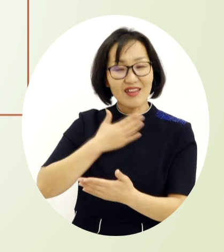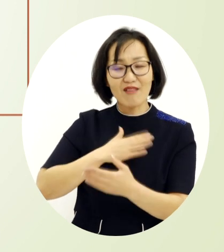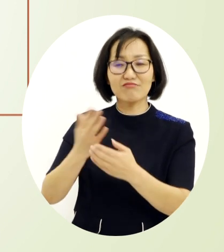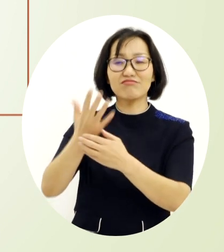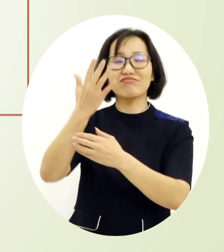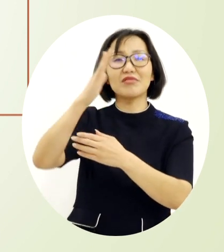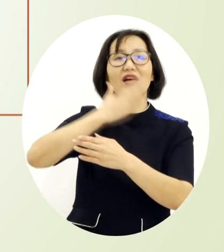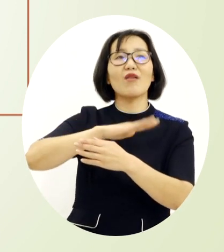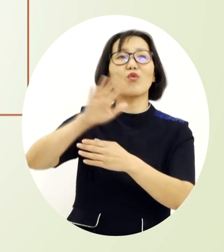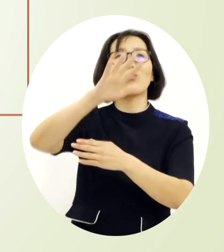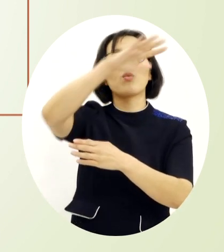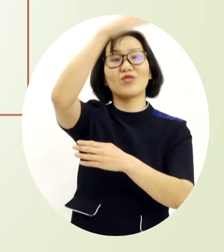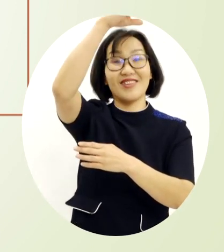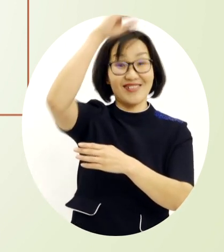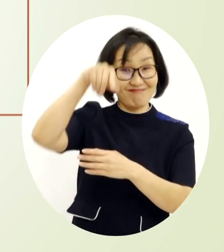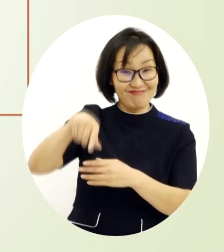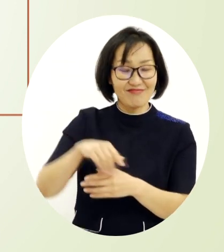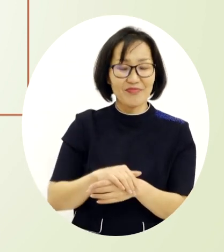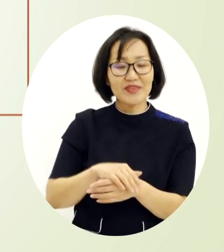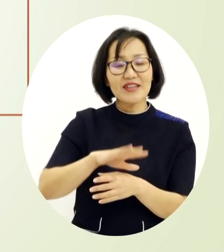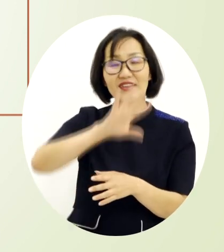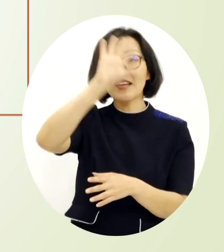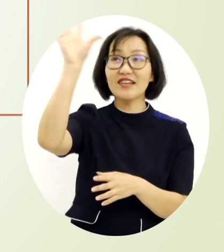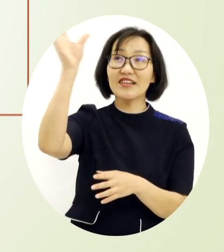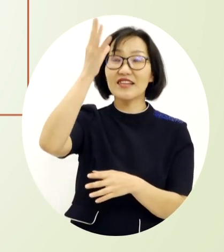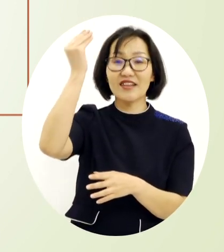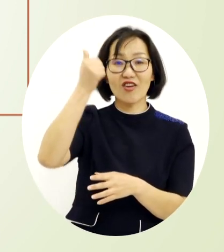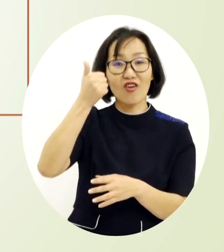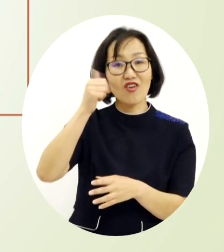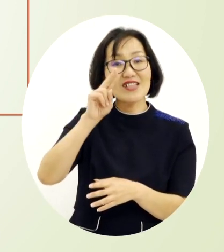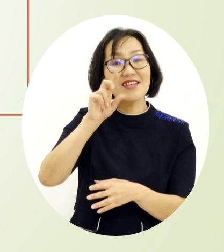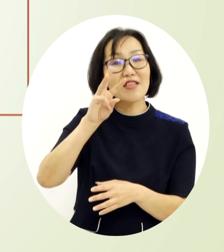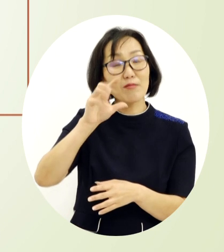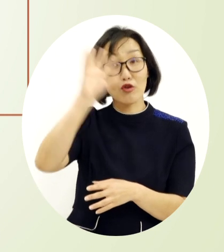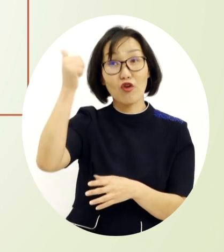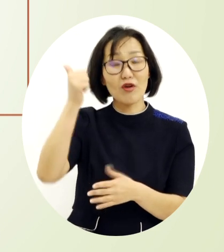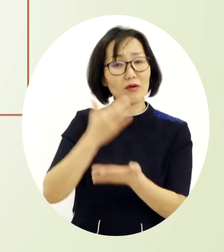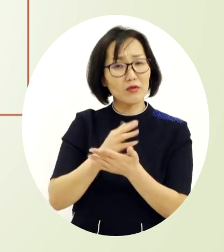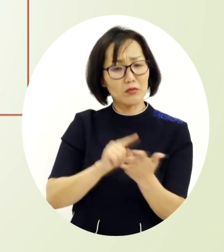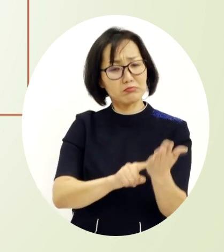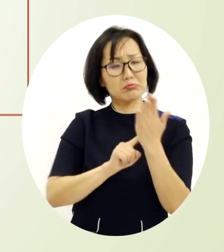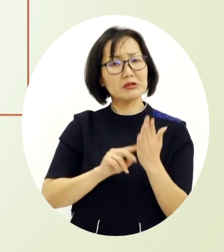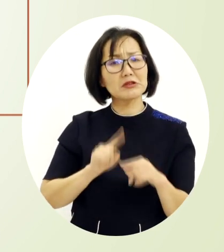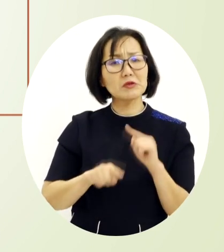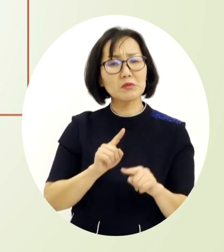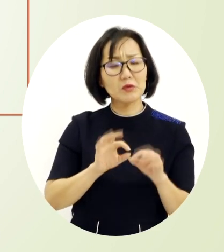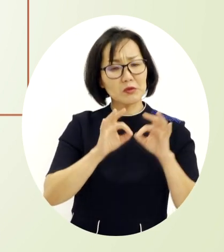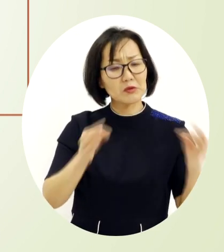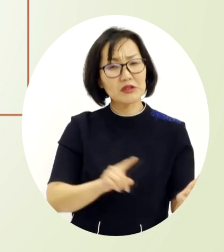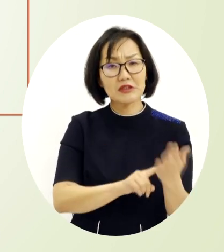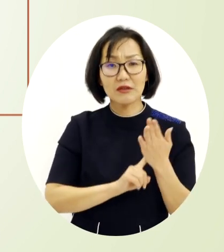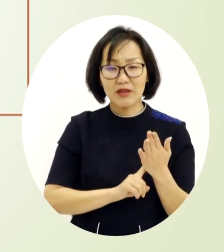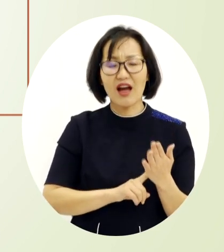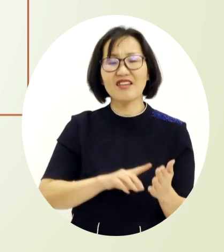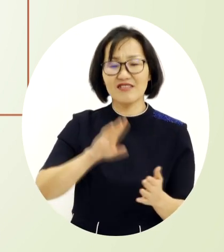байна. За, тэнгэр цэлмэг байгааг бид нар ямар үг өгүүлбэрээр мэдэж болох вэ? Цэлмэг